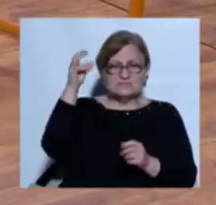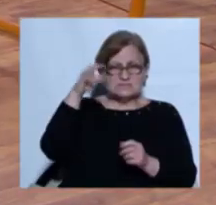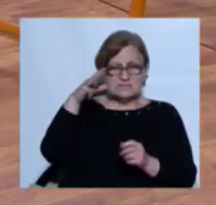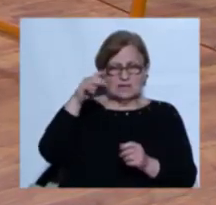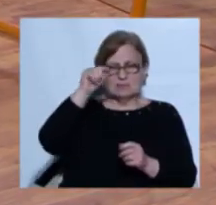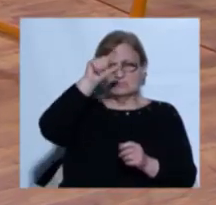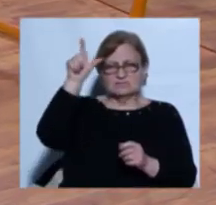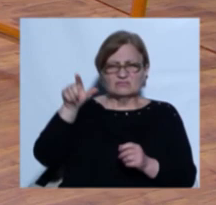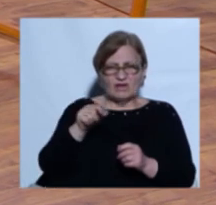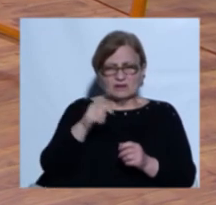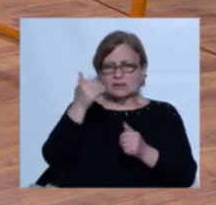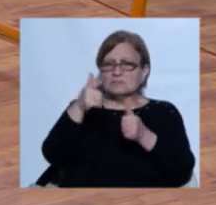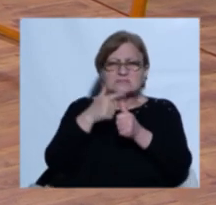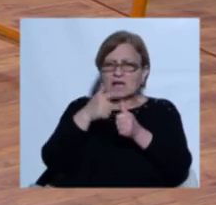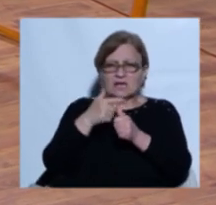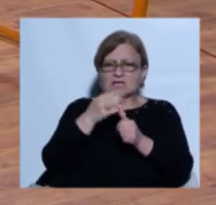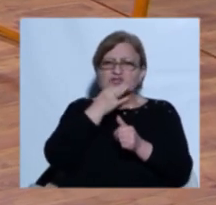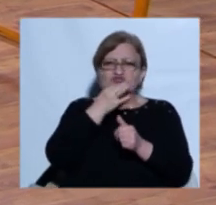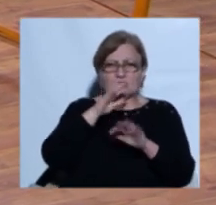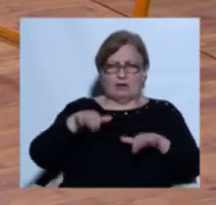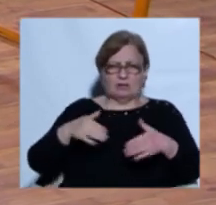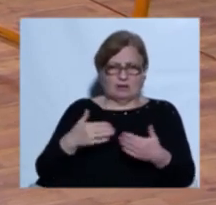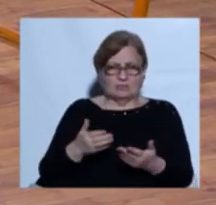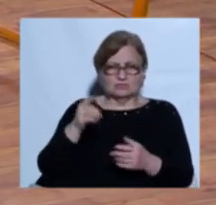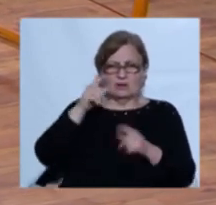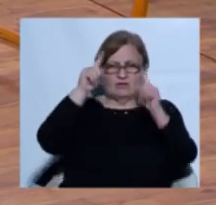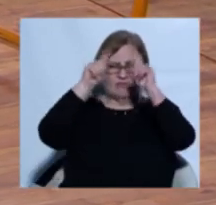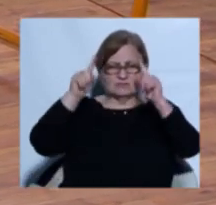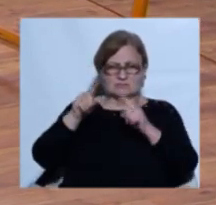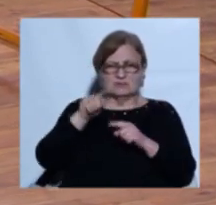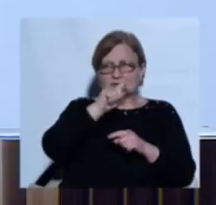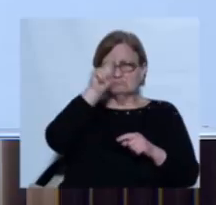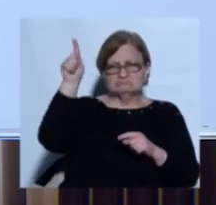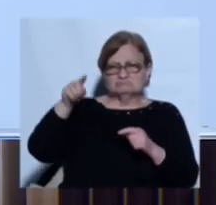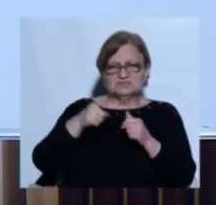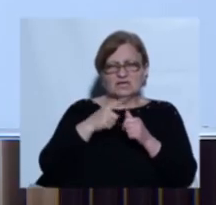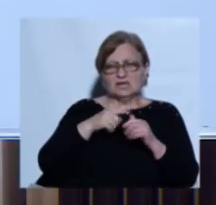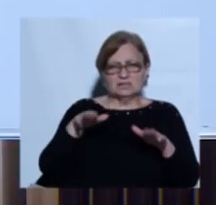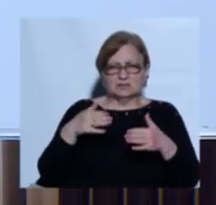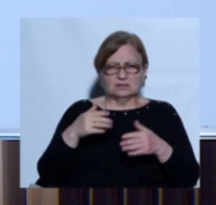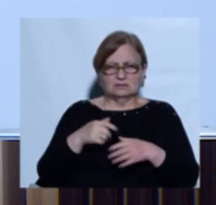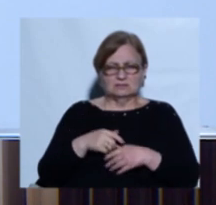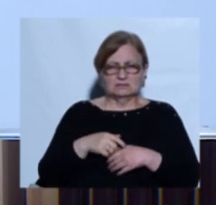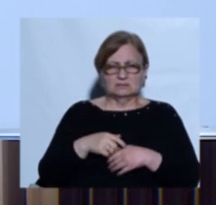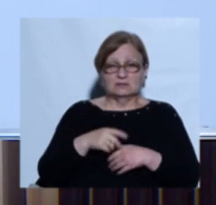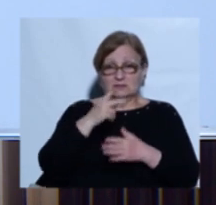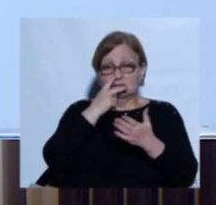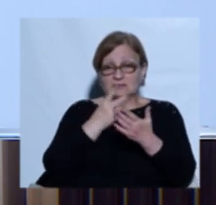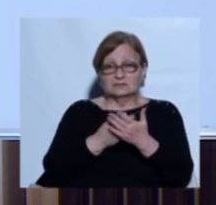არის მზე, თვარე, ვარსკვლავები, მათაც კი არ აქვთ ჯერ სახელი. და